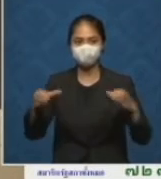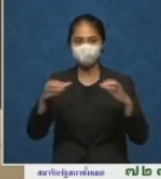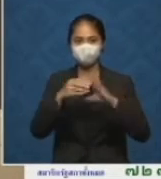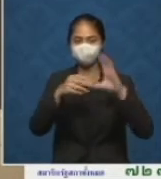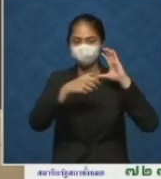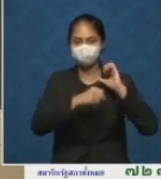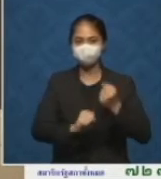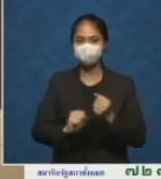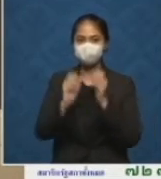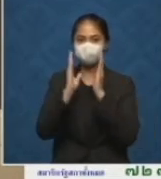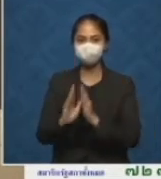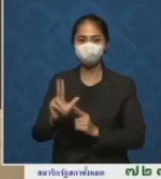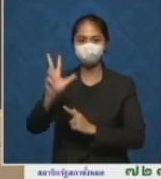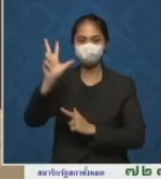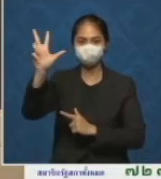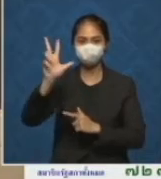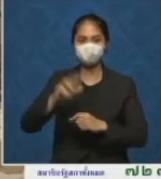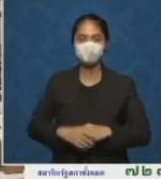3ท่านครับ